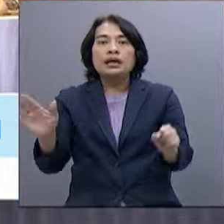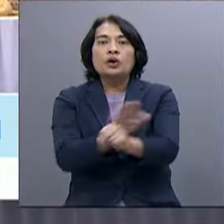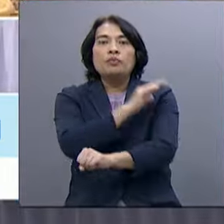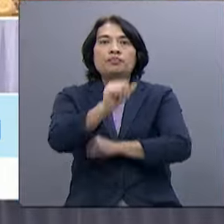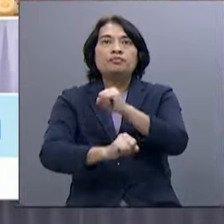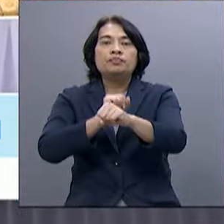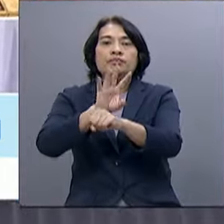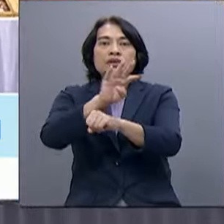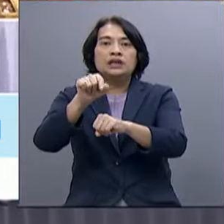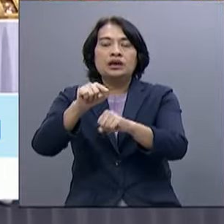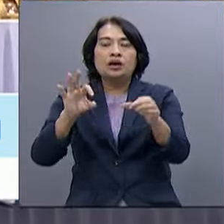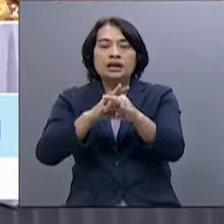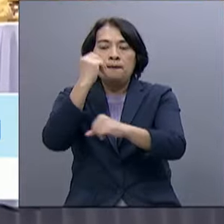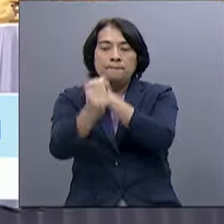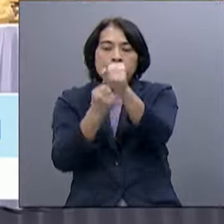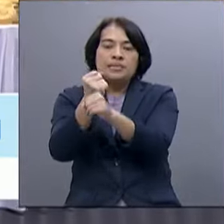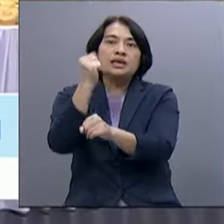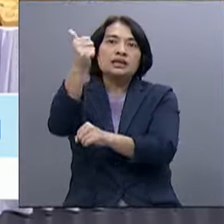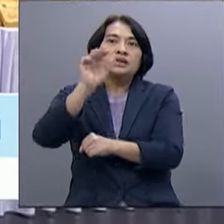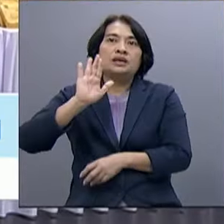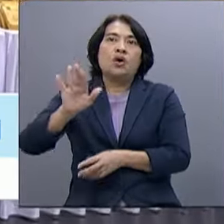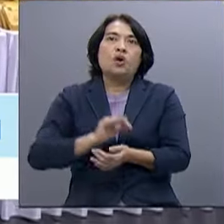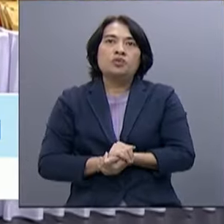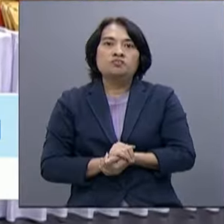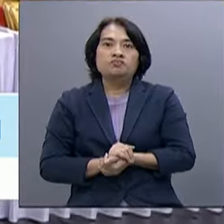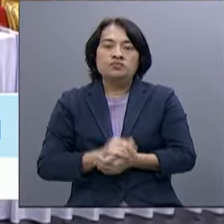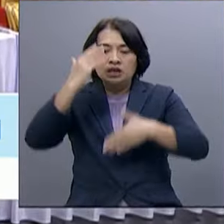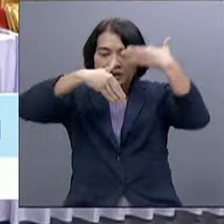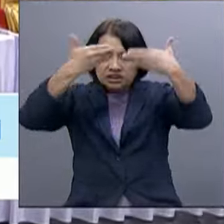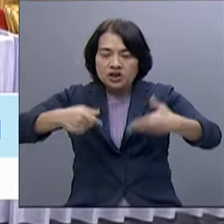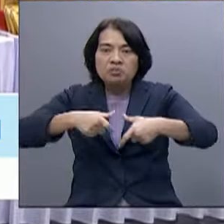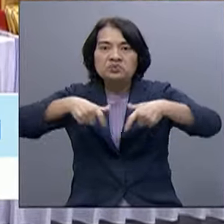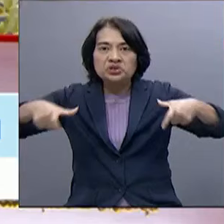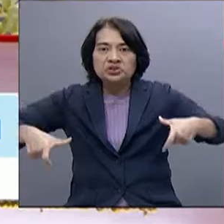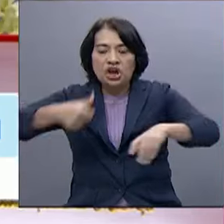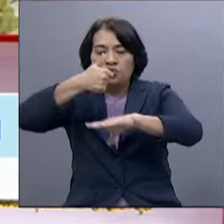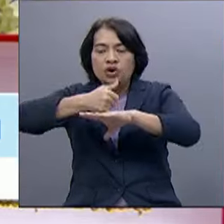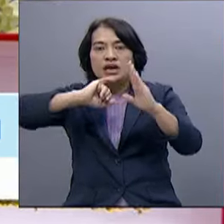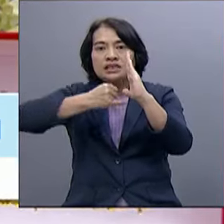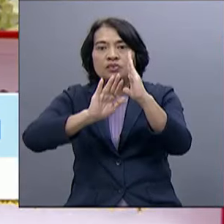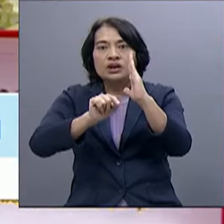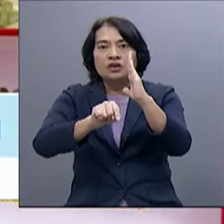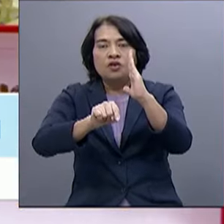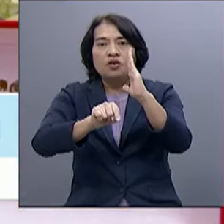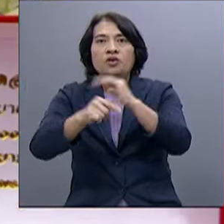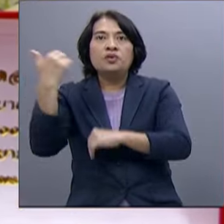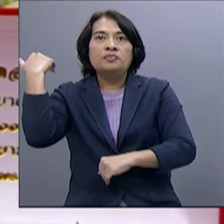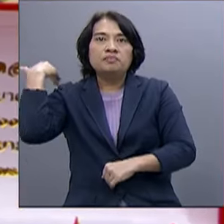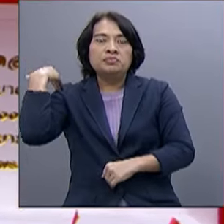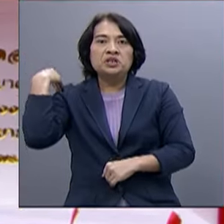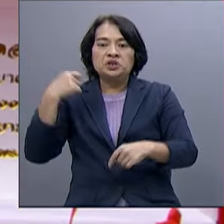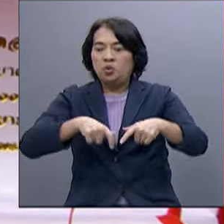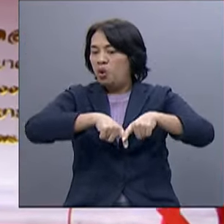แล้วก็เป็นปีมหามงคลด้วยนะครับเขาบอกเลยว่าจัดยิ่งใหญ่ท่านนายอำเภอบอกแล้วผู้ว่าราชการจังหวัดบอกว่า ีนี้ห้ามเล็กห้ามน้อยต้องให